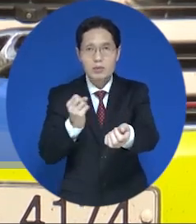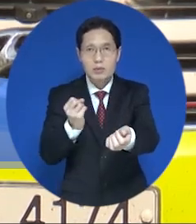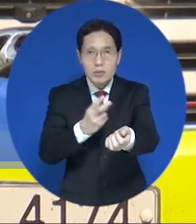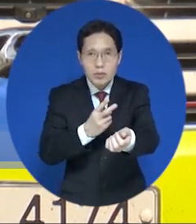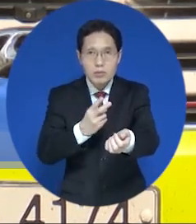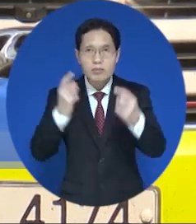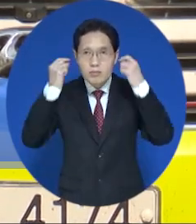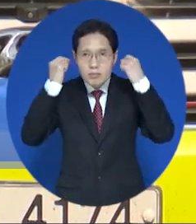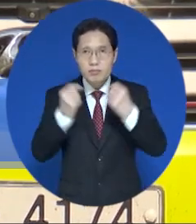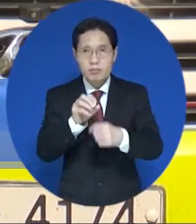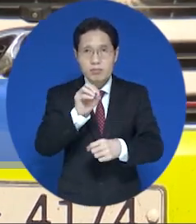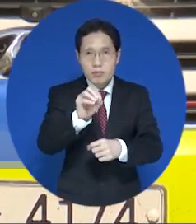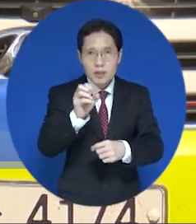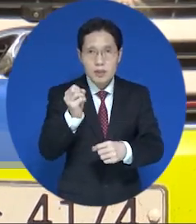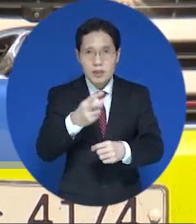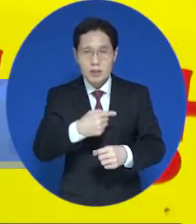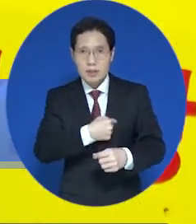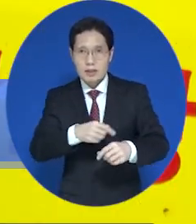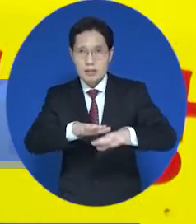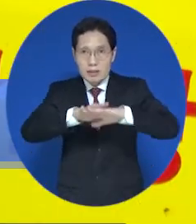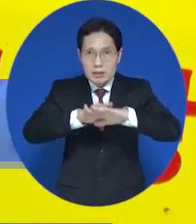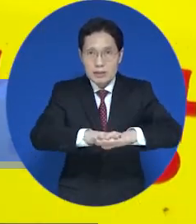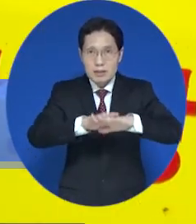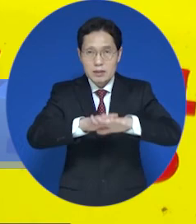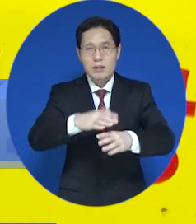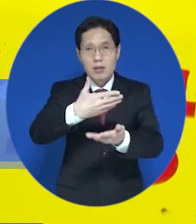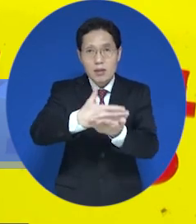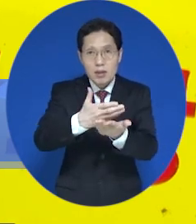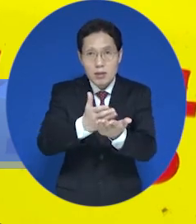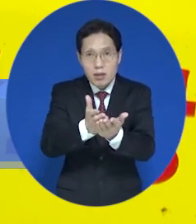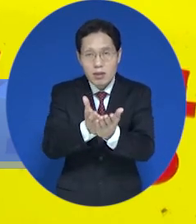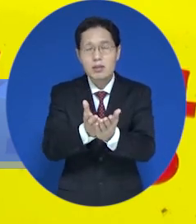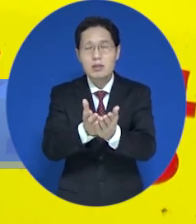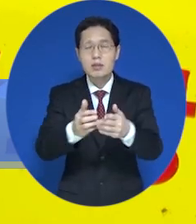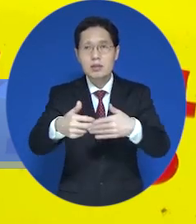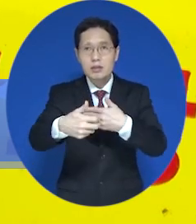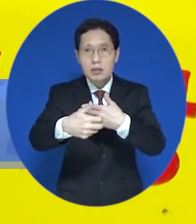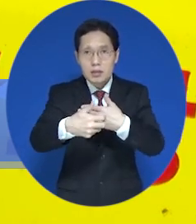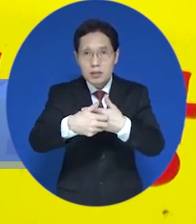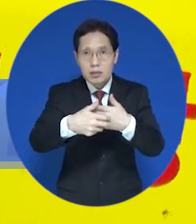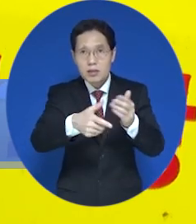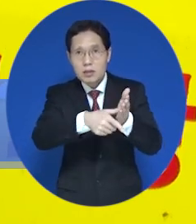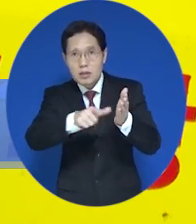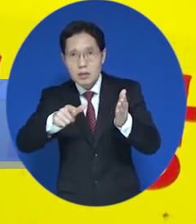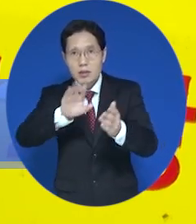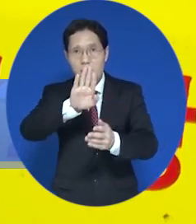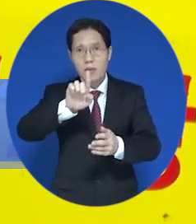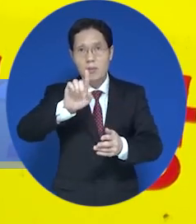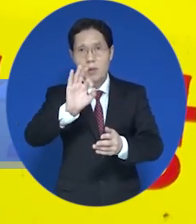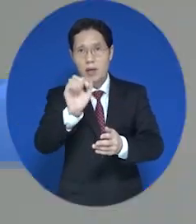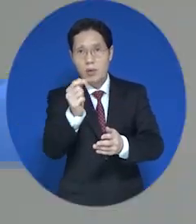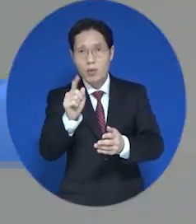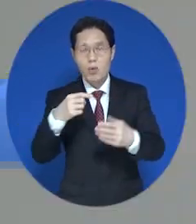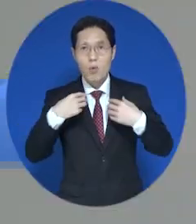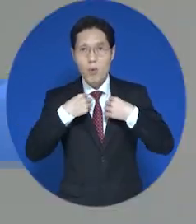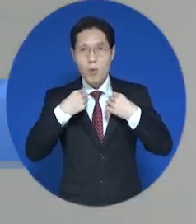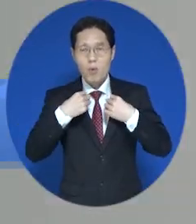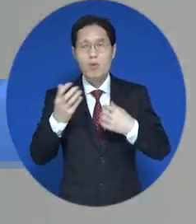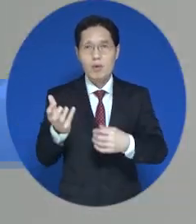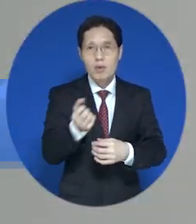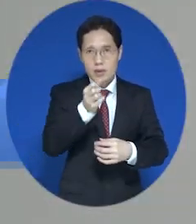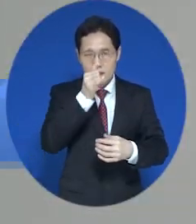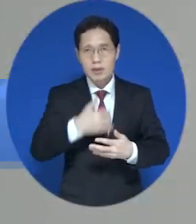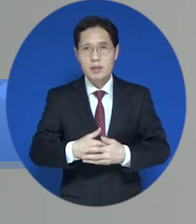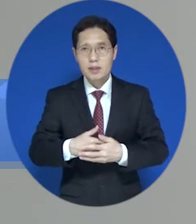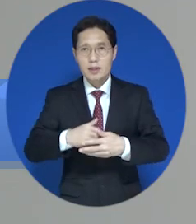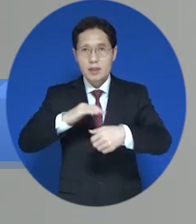청진기, 자동재세동기 등 각종 의료장비와 의약품, 방호복 등도 갖췄습니다. 권영진